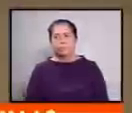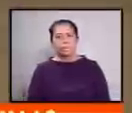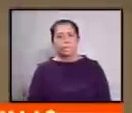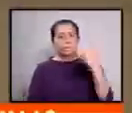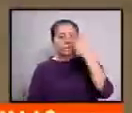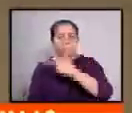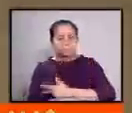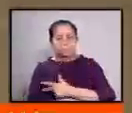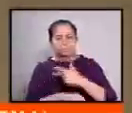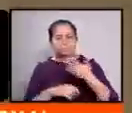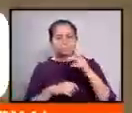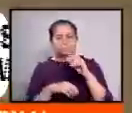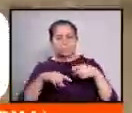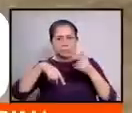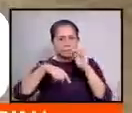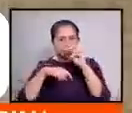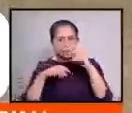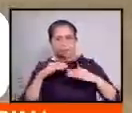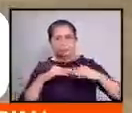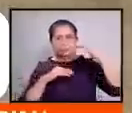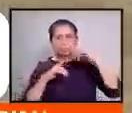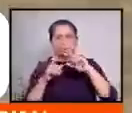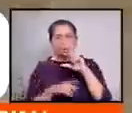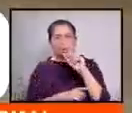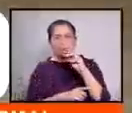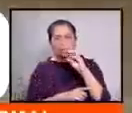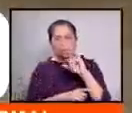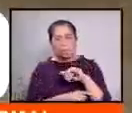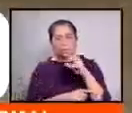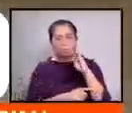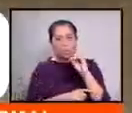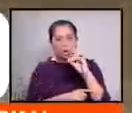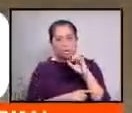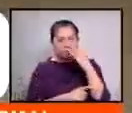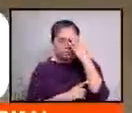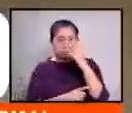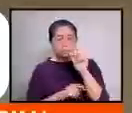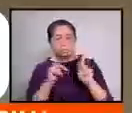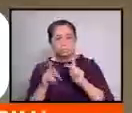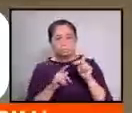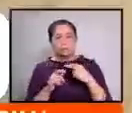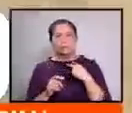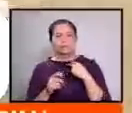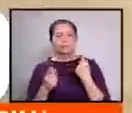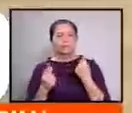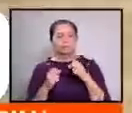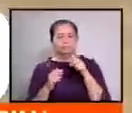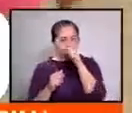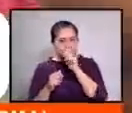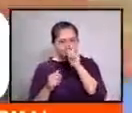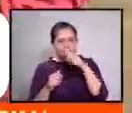Tatlong araw nang lampas tuhod ang baha sa bahaging ito ng Lolomboy sa Bukaway, Bulacan. Kaya ang mga residente walang magawa kundi